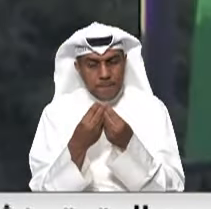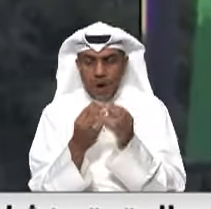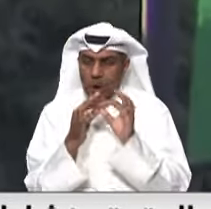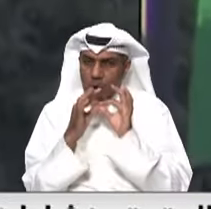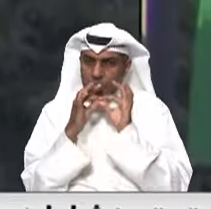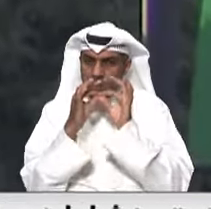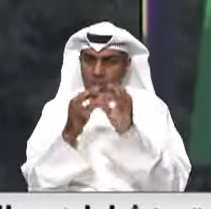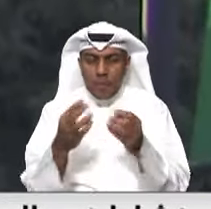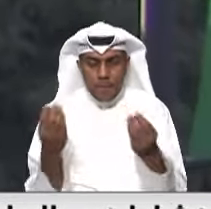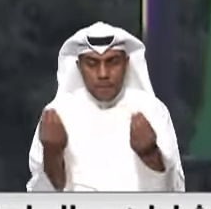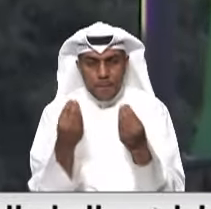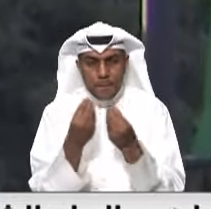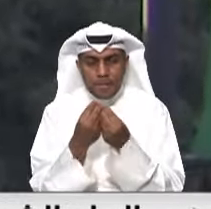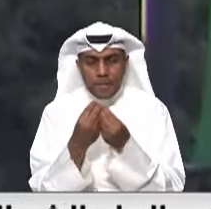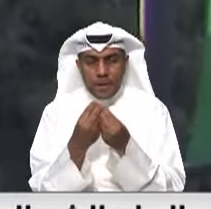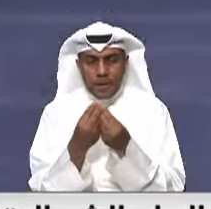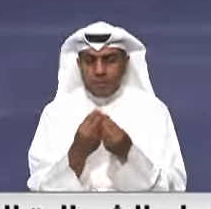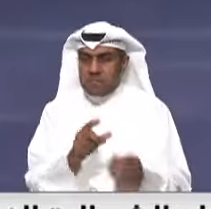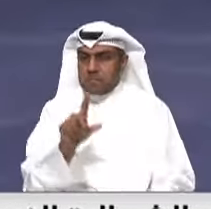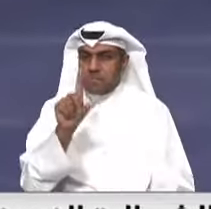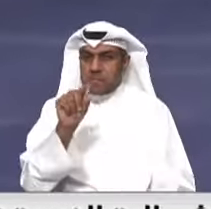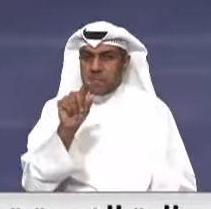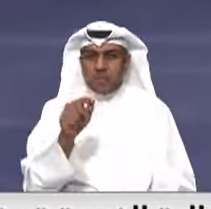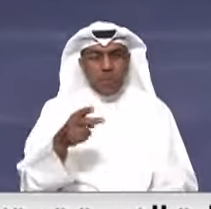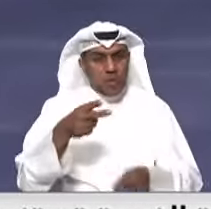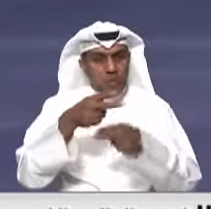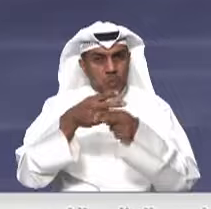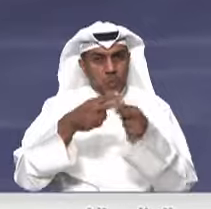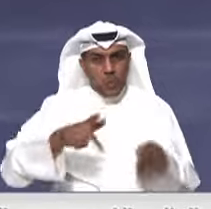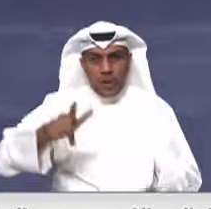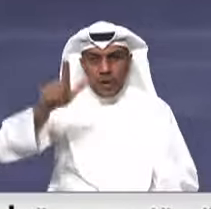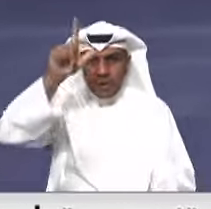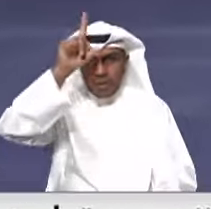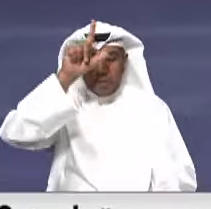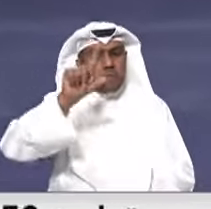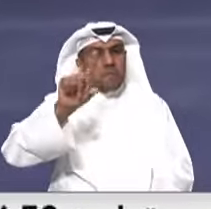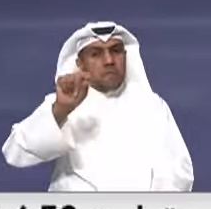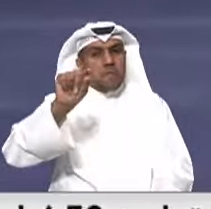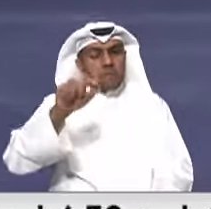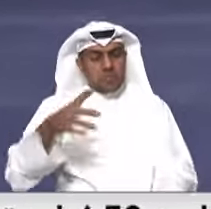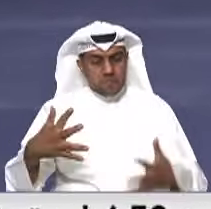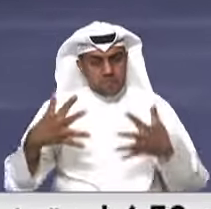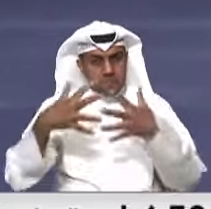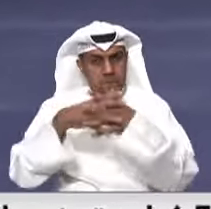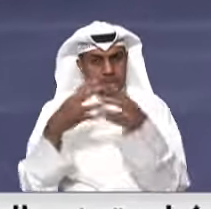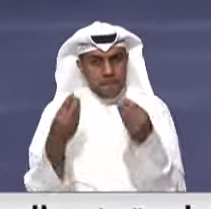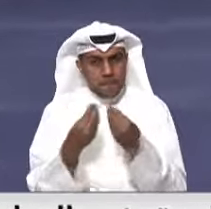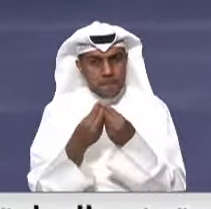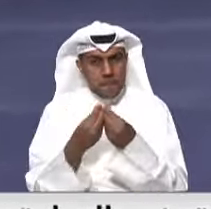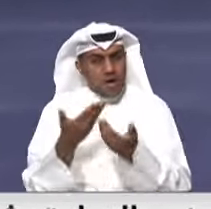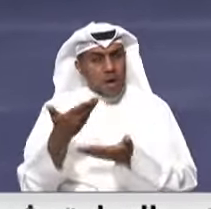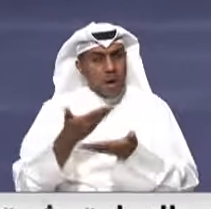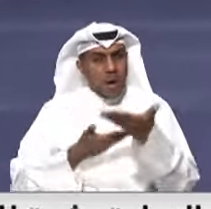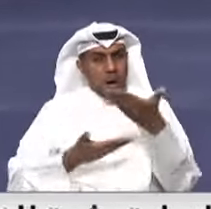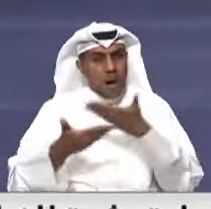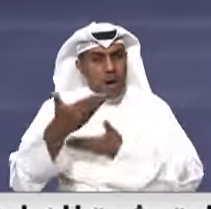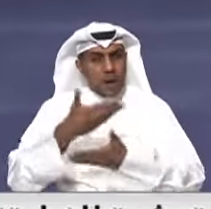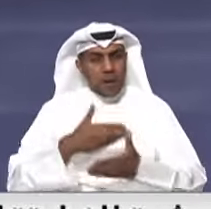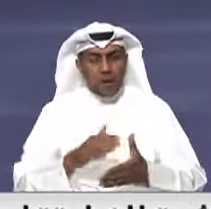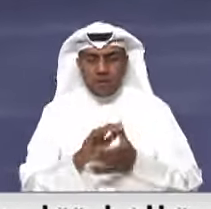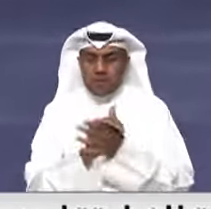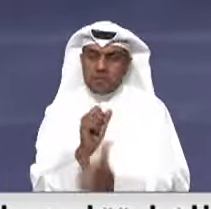الزعيمين فالعلاقه المتميزه بين البلدين والقياديه اساسها وحده المواقف والترابط